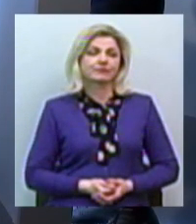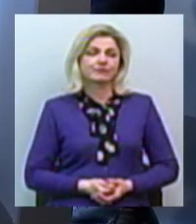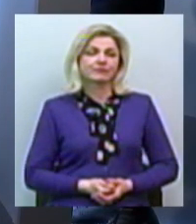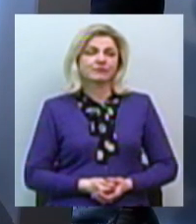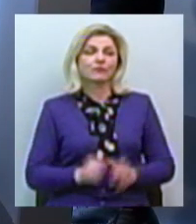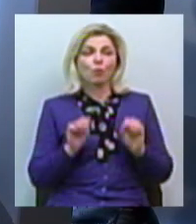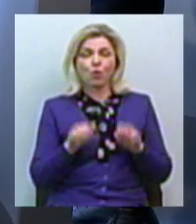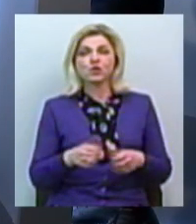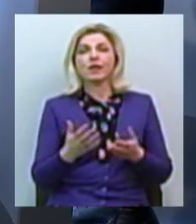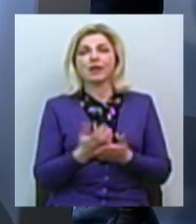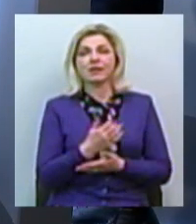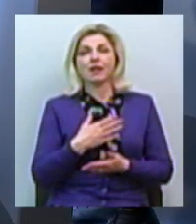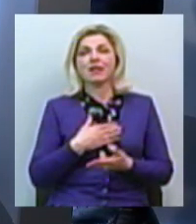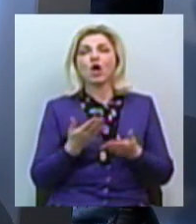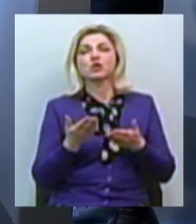сторінках